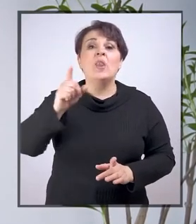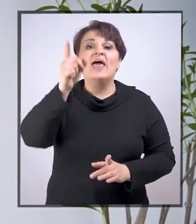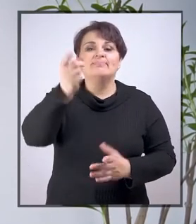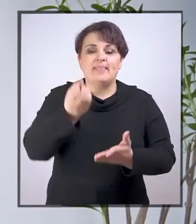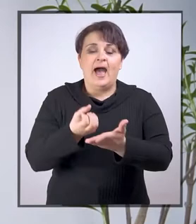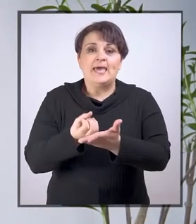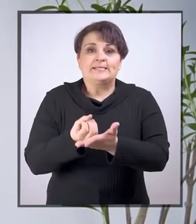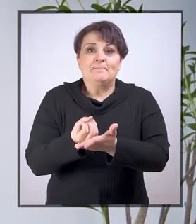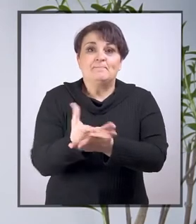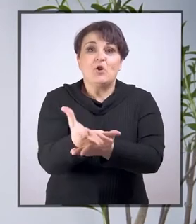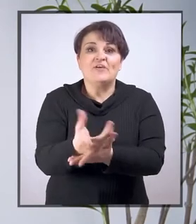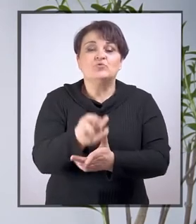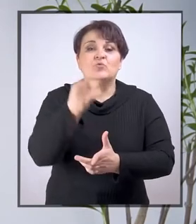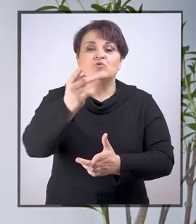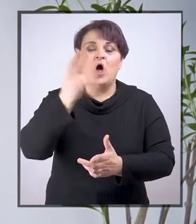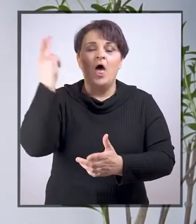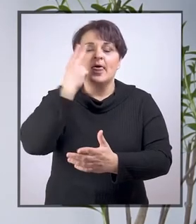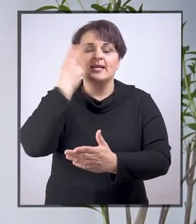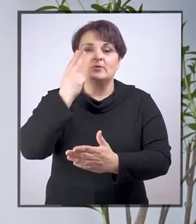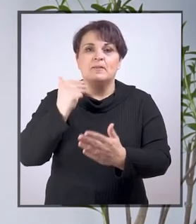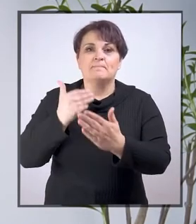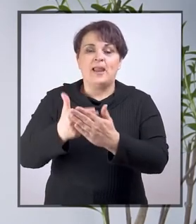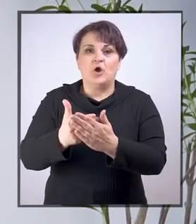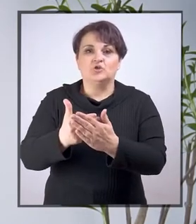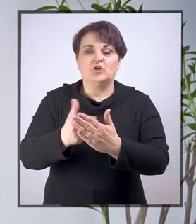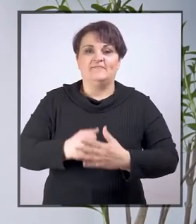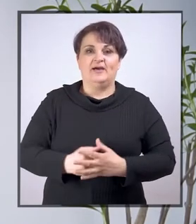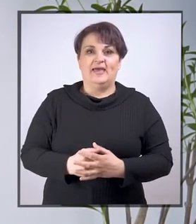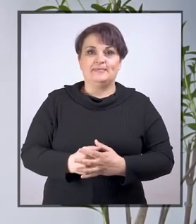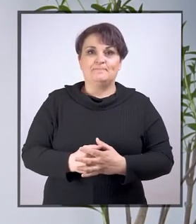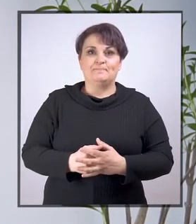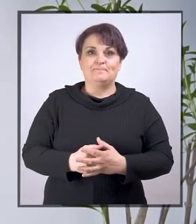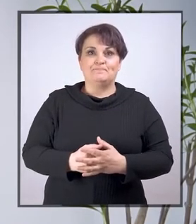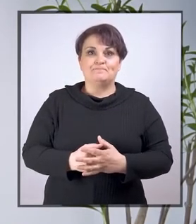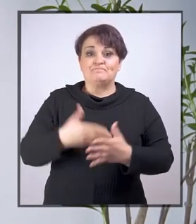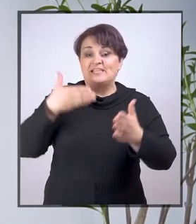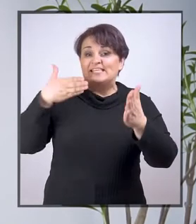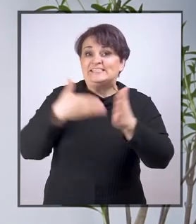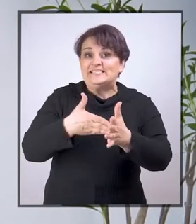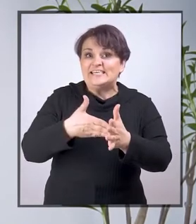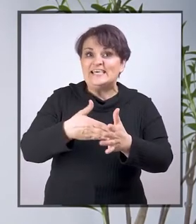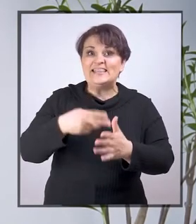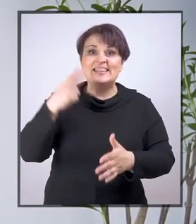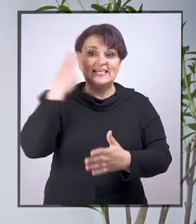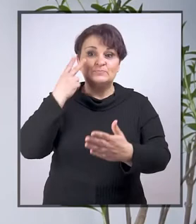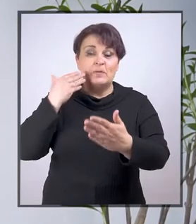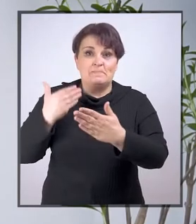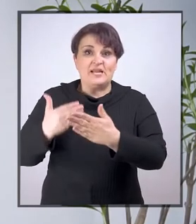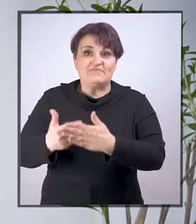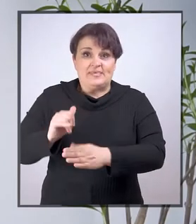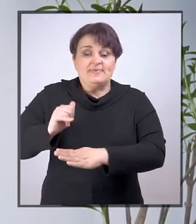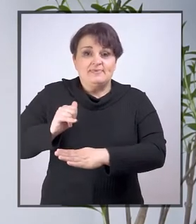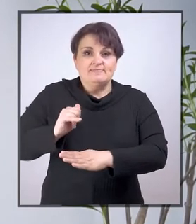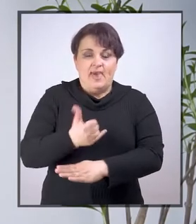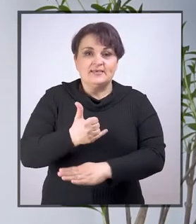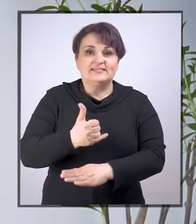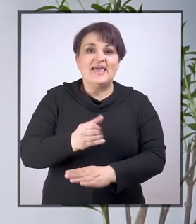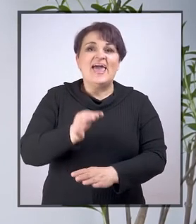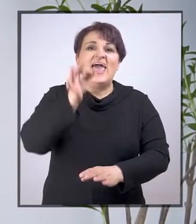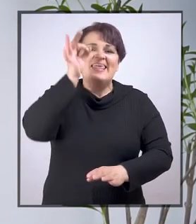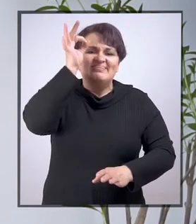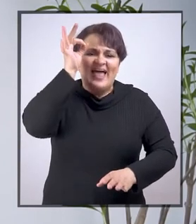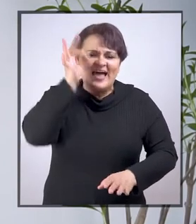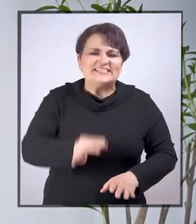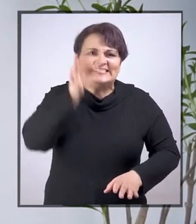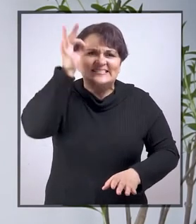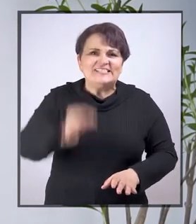da provedu razumna prilagođavanja. Cilj razumnog prilagođavanja jeste da